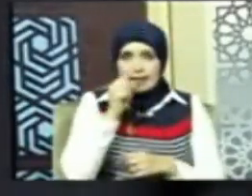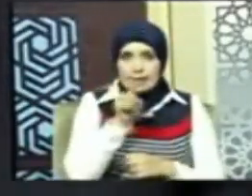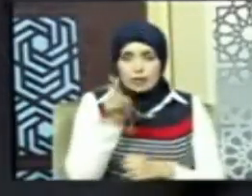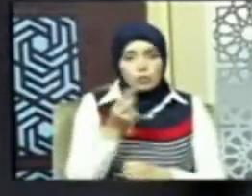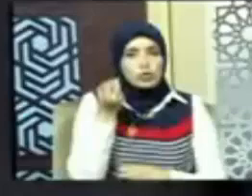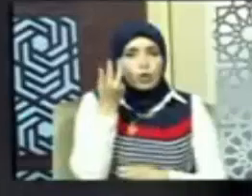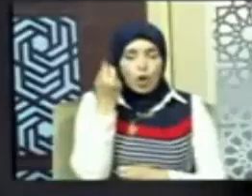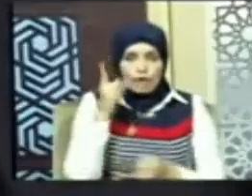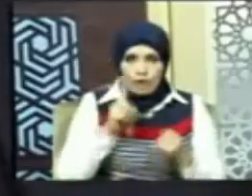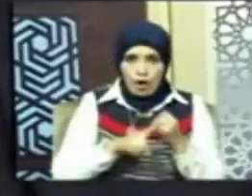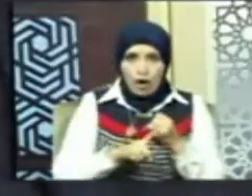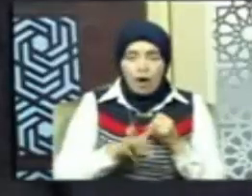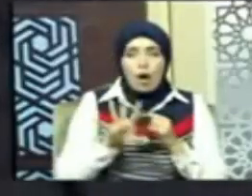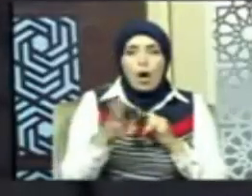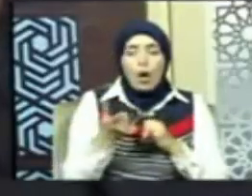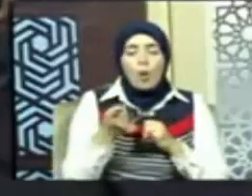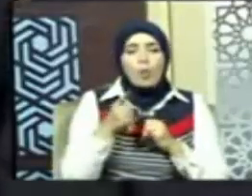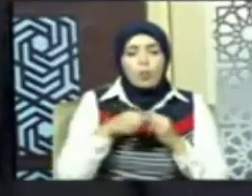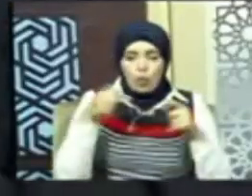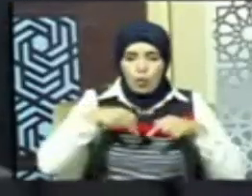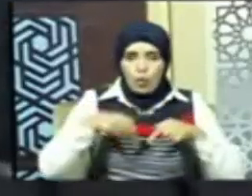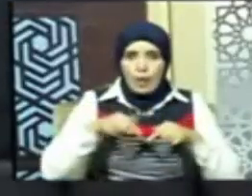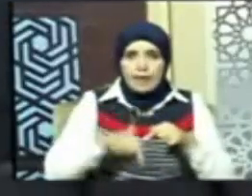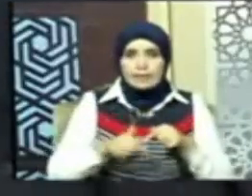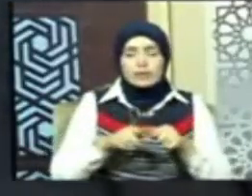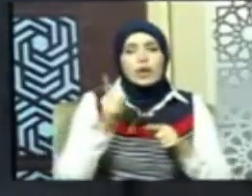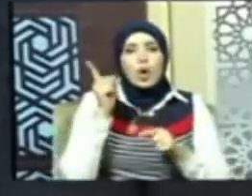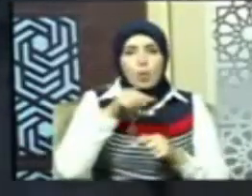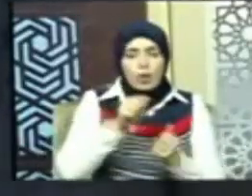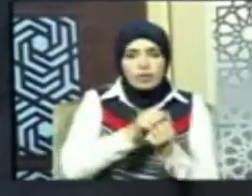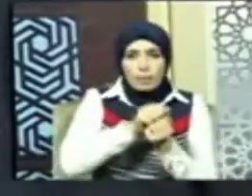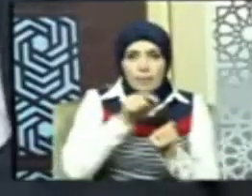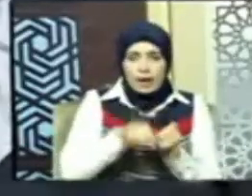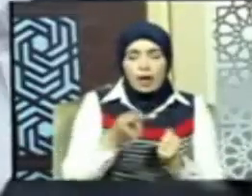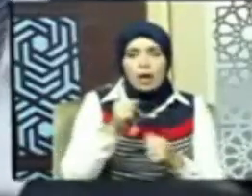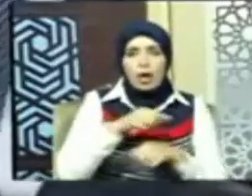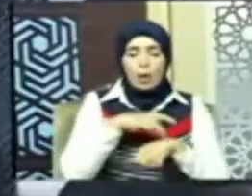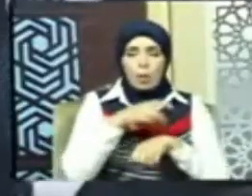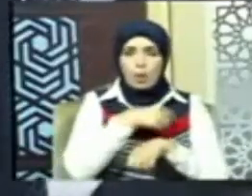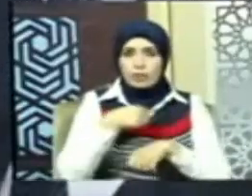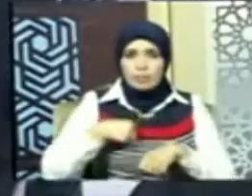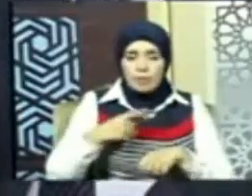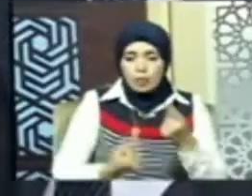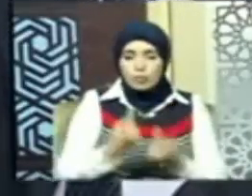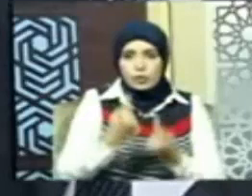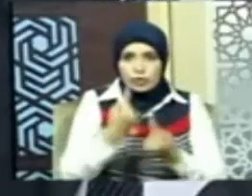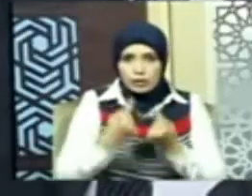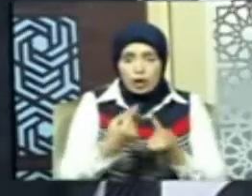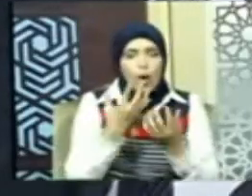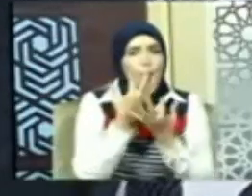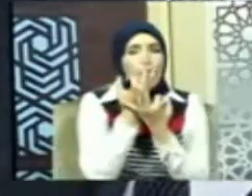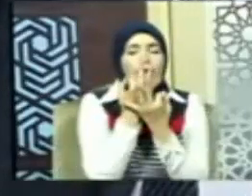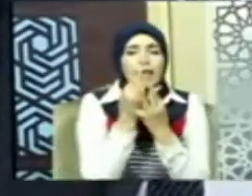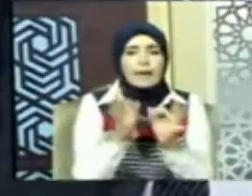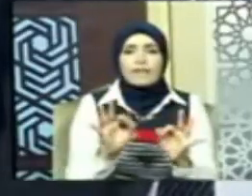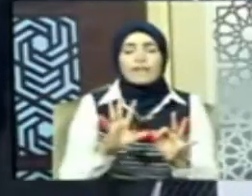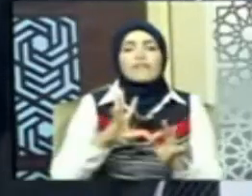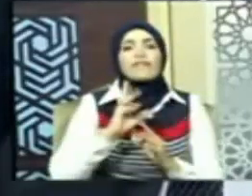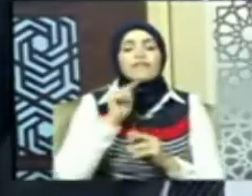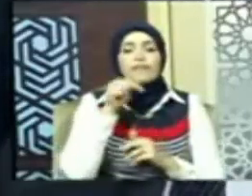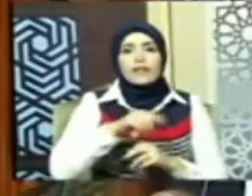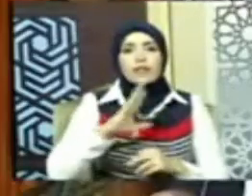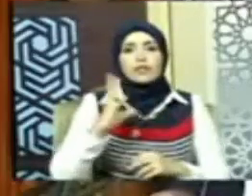والثقافية والعصرية والتطبيقية والطبية والهندسية والزراعية في جميع